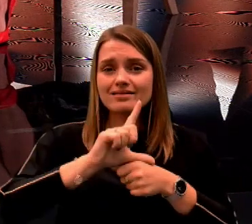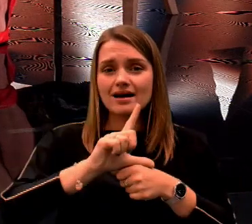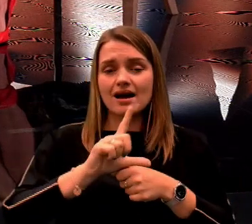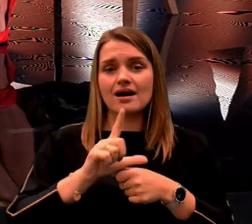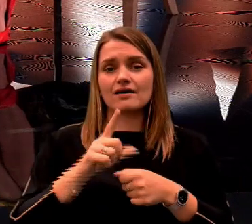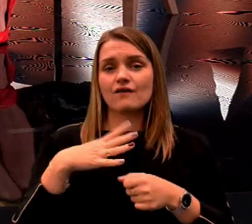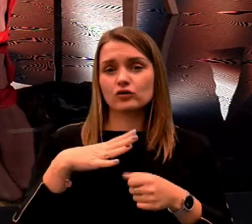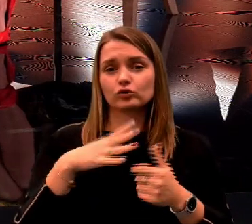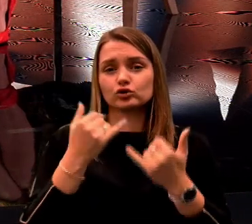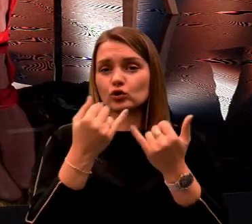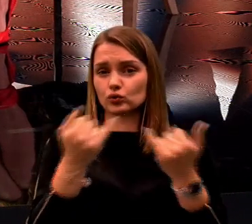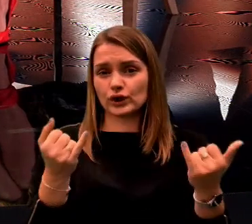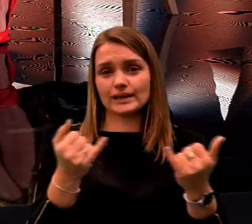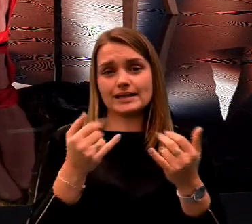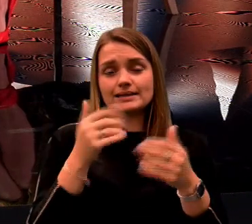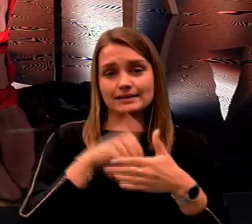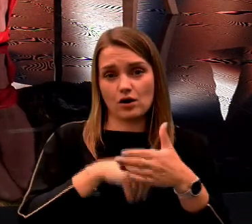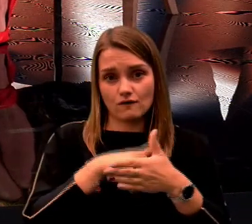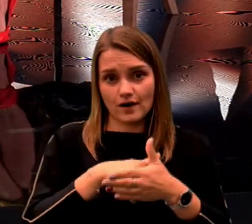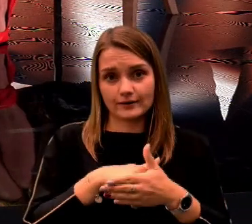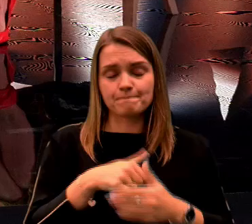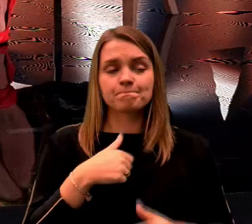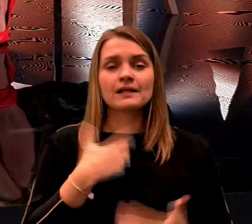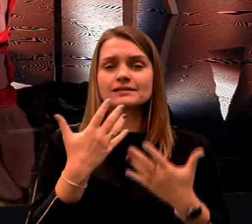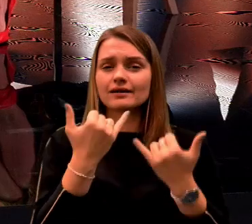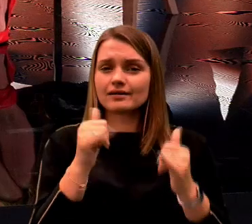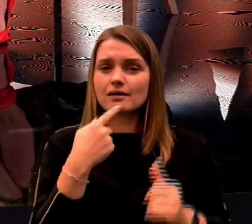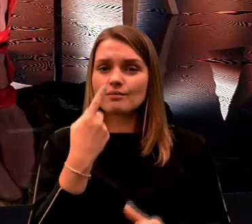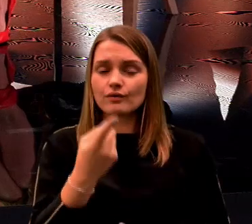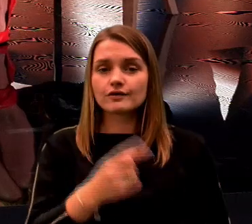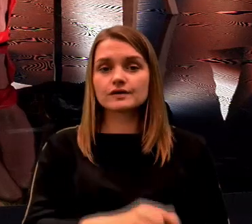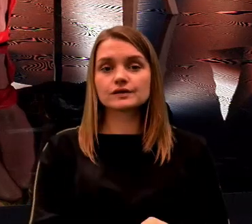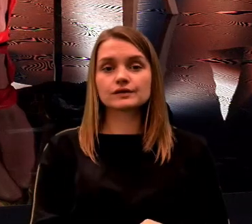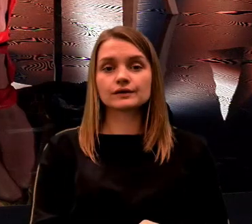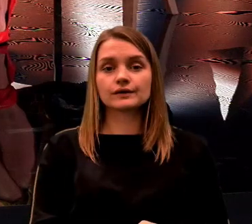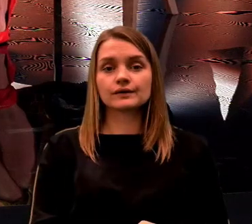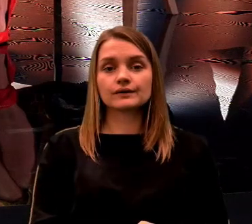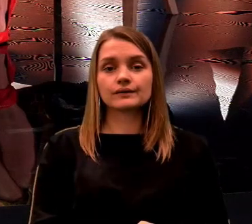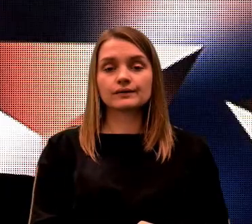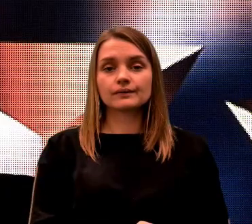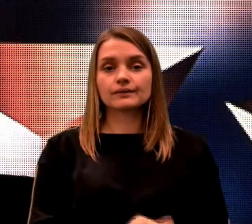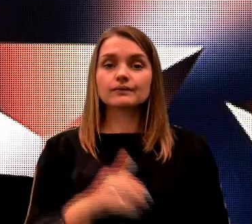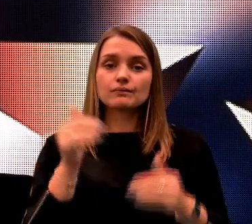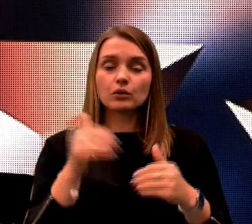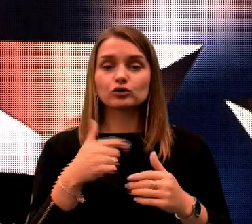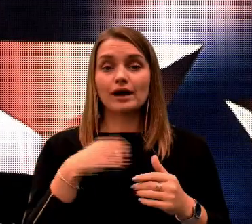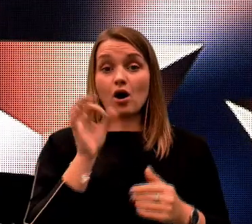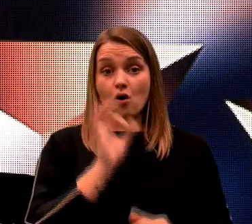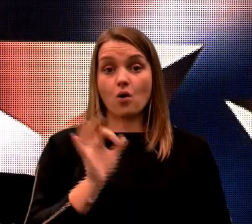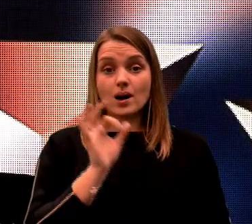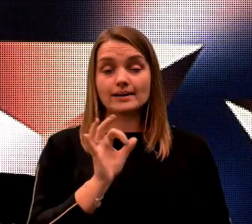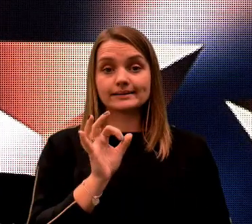zachowania. A ja chciałbym powiedzieć o innej rzeczy, która może tutaj dopełnić tego obrazu, bo my mówimy